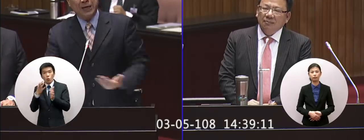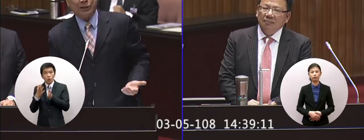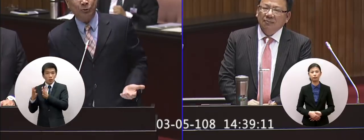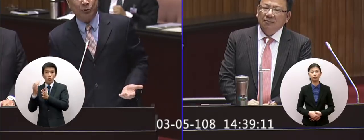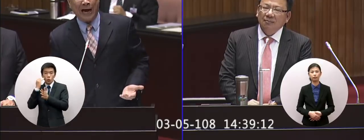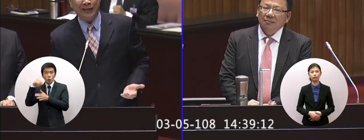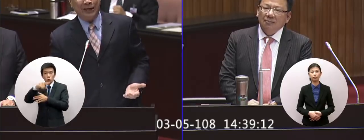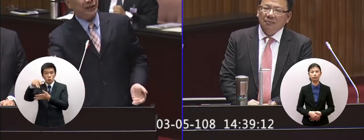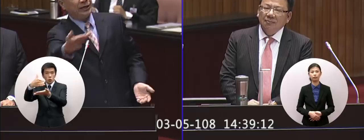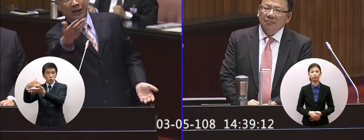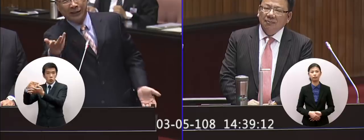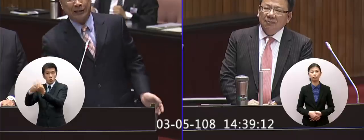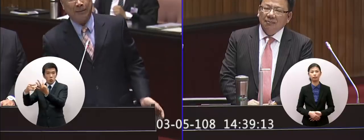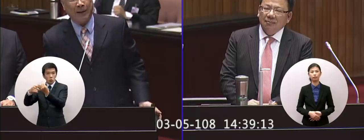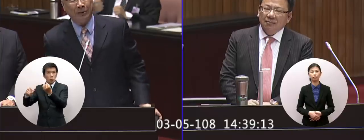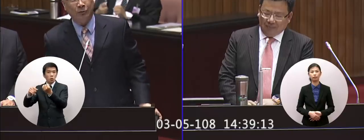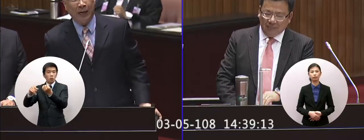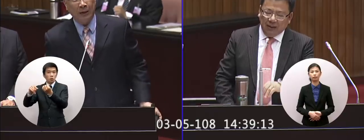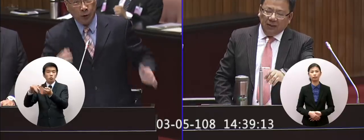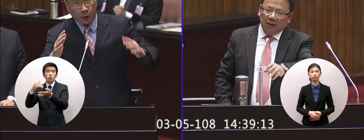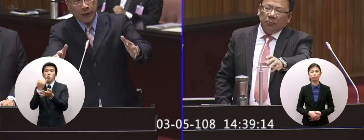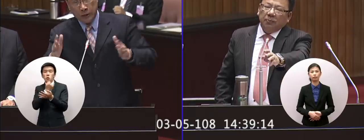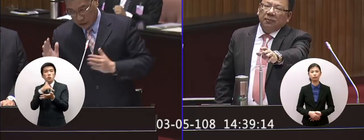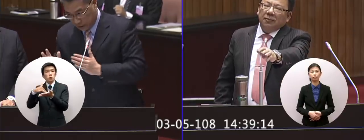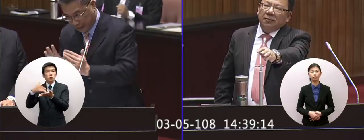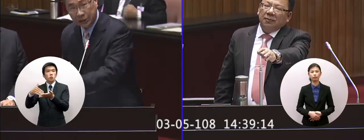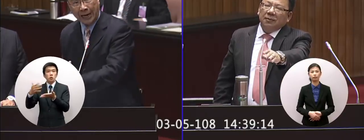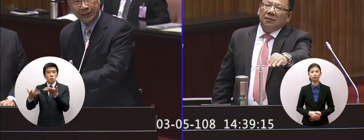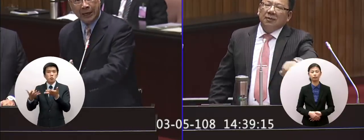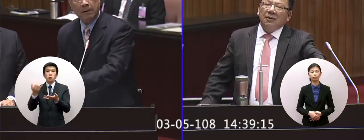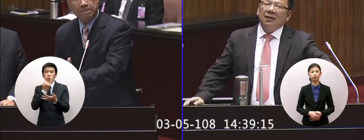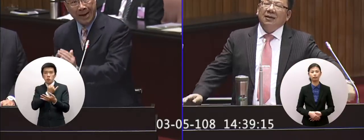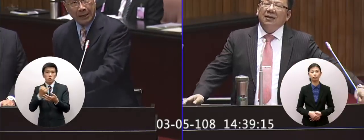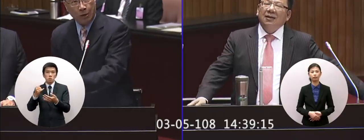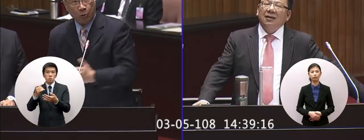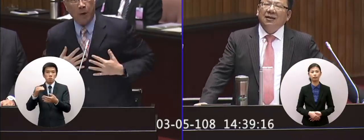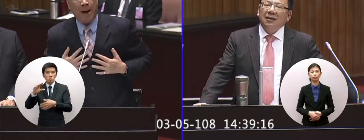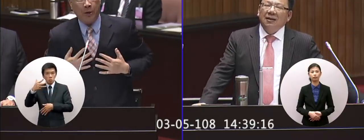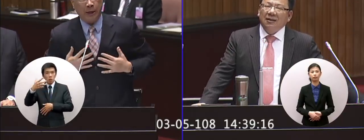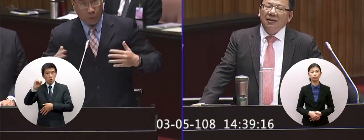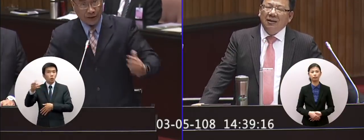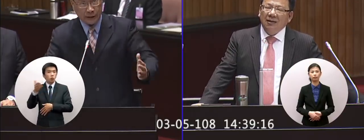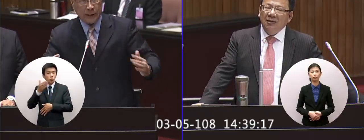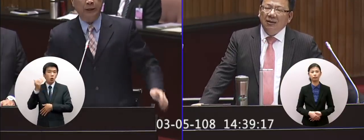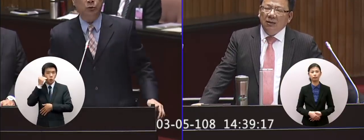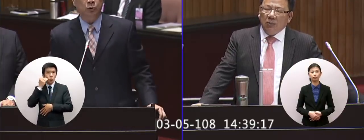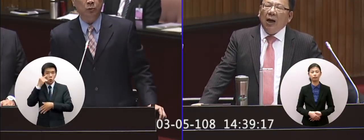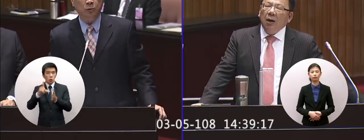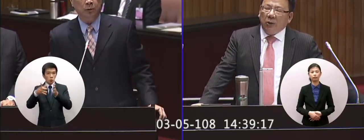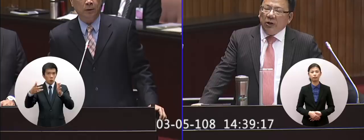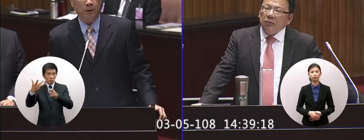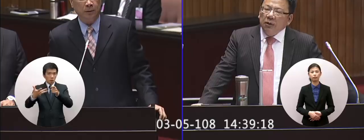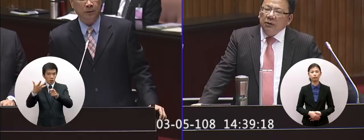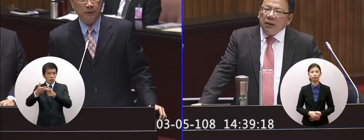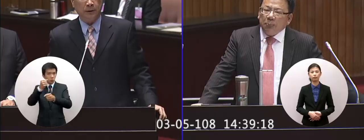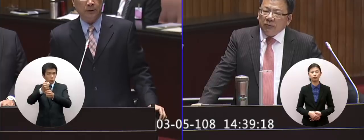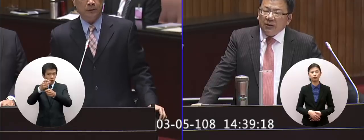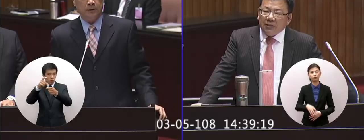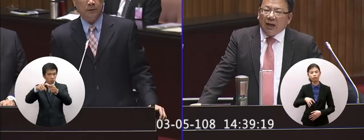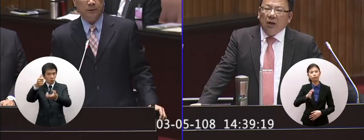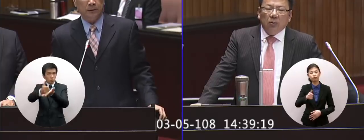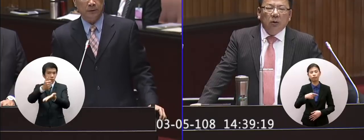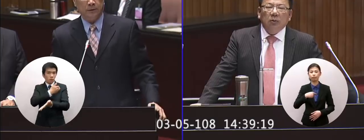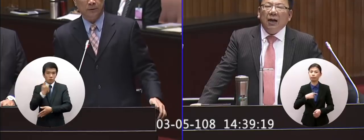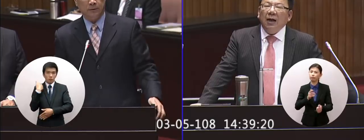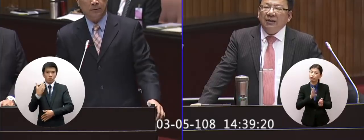啊，再怎么样层数差一点，也一样可以达到80,000户啊。所以长期来讲，8年内我有把握可以完成这个任务。 保定，这个部